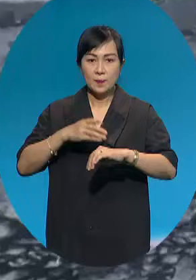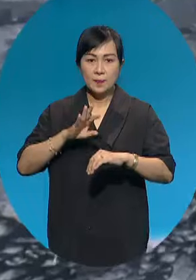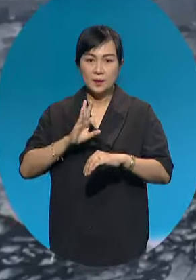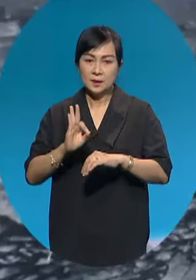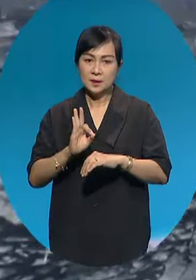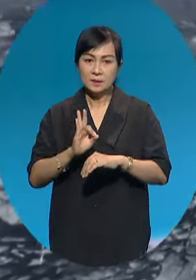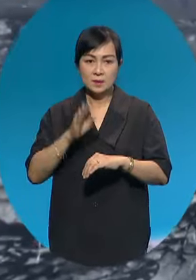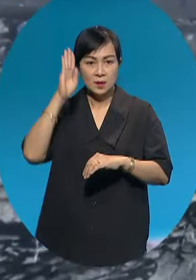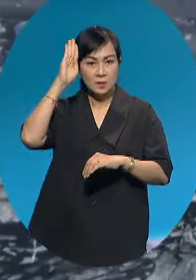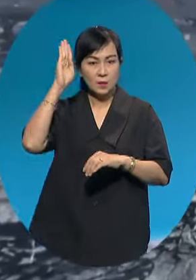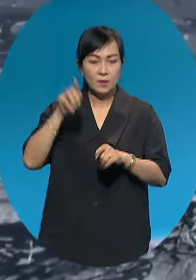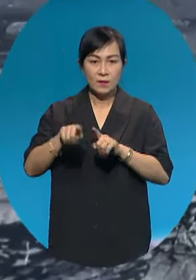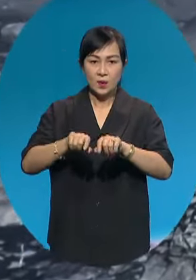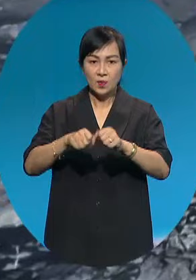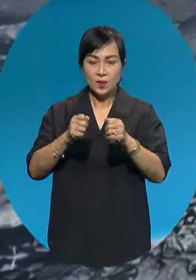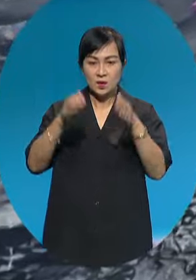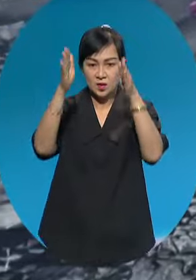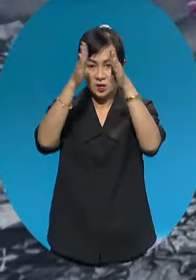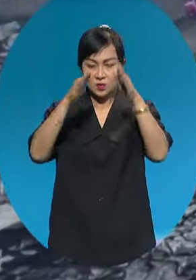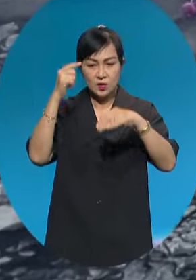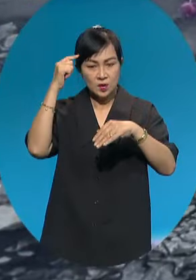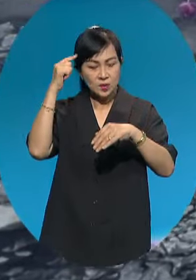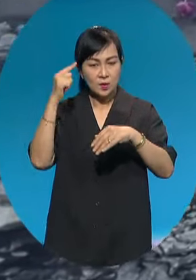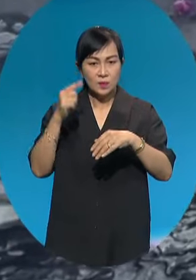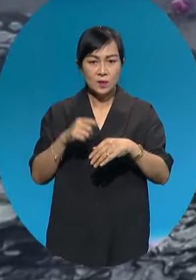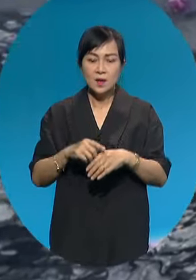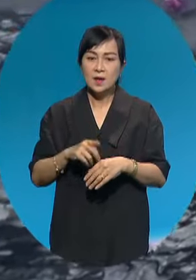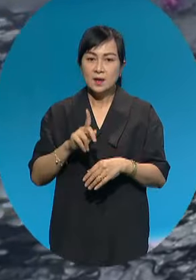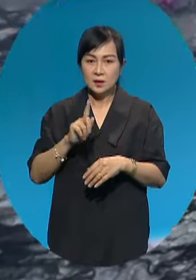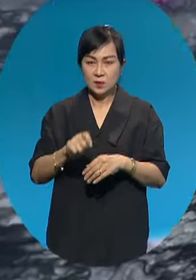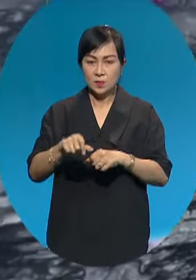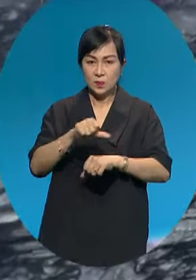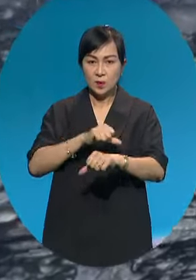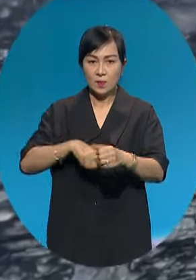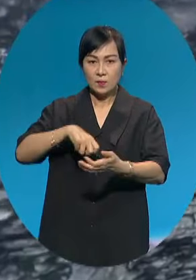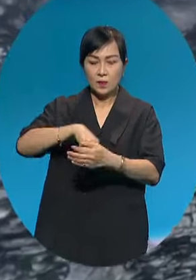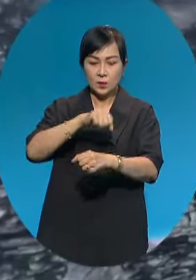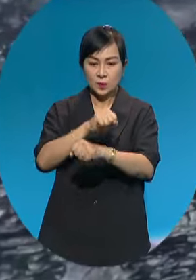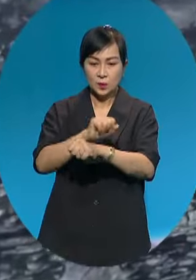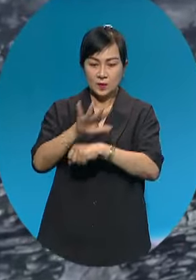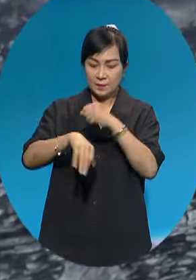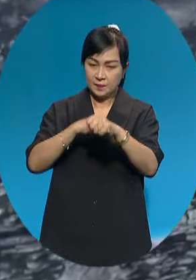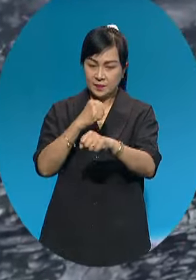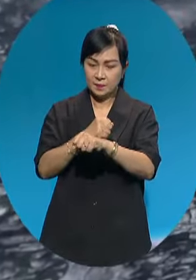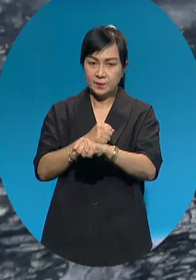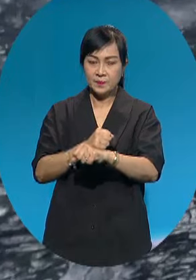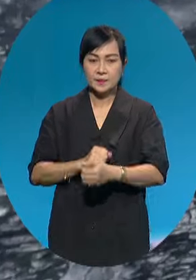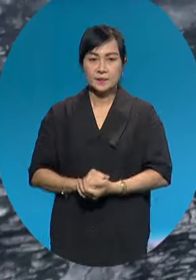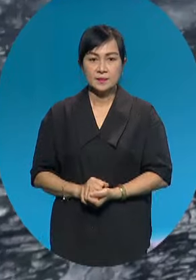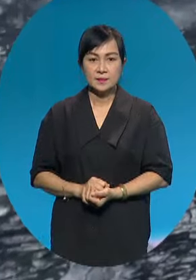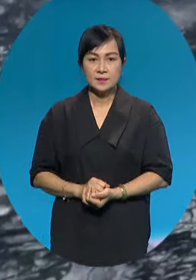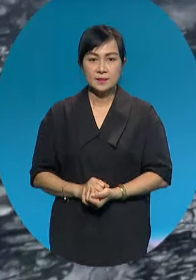nói trên bị cáo buộc phá hủy các tượng đài tưởng niệm Hồng quân Liên Xô hành vi có thể bị phạt tù 5 năm theo bộ luật hình sự